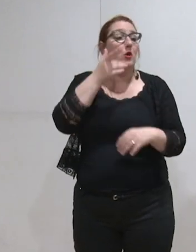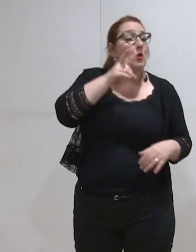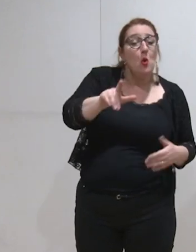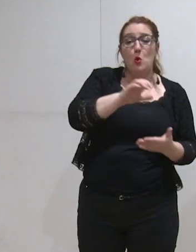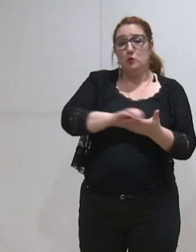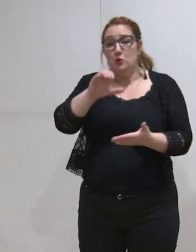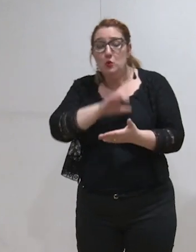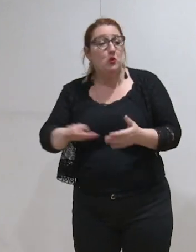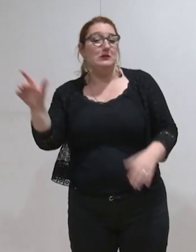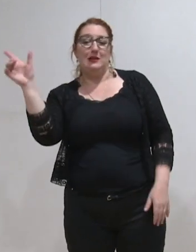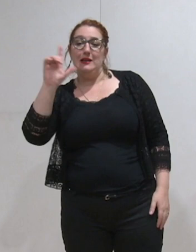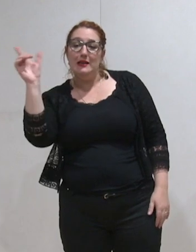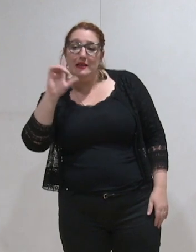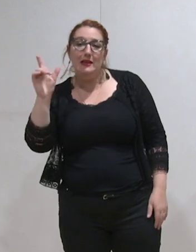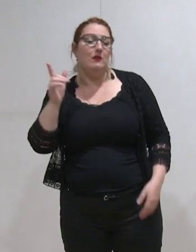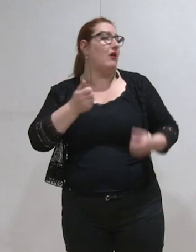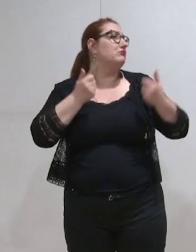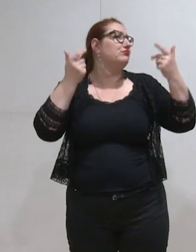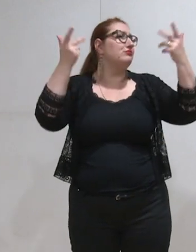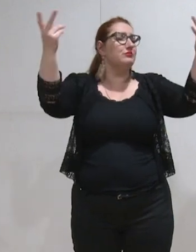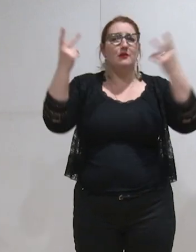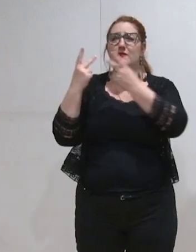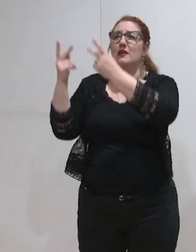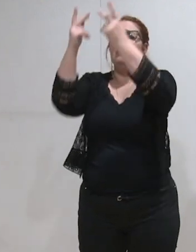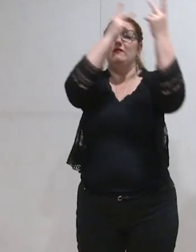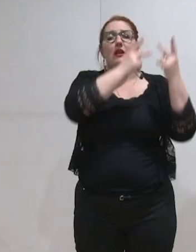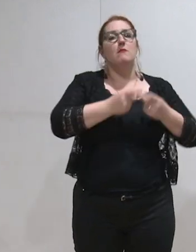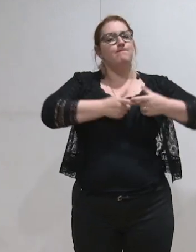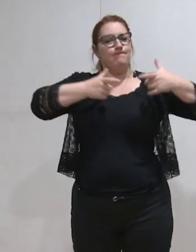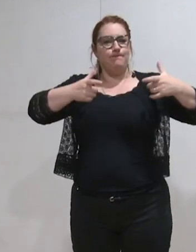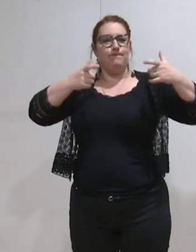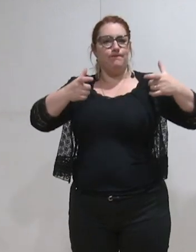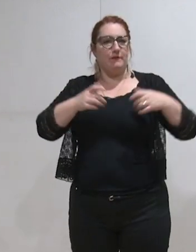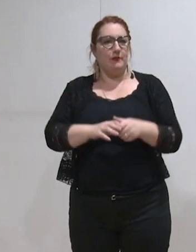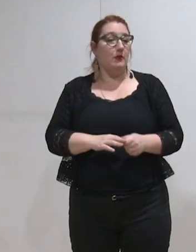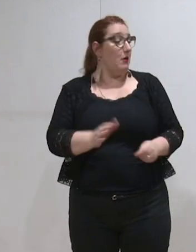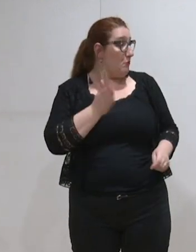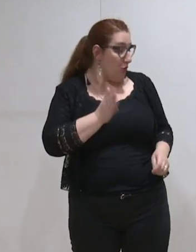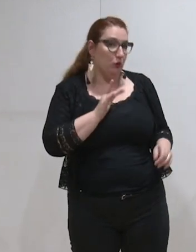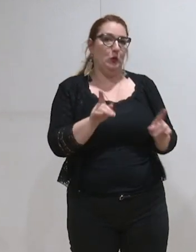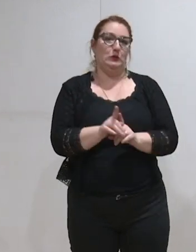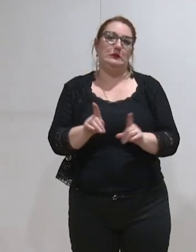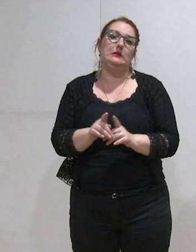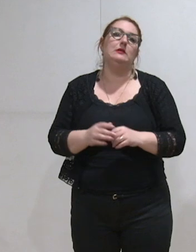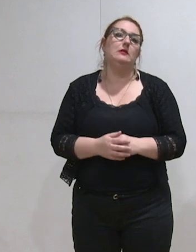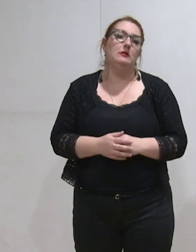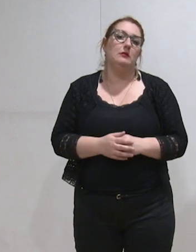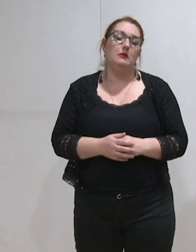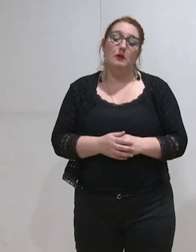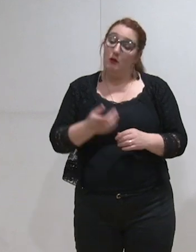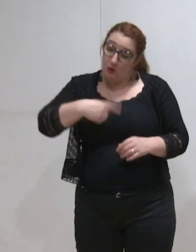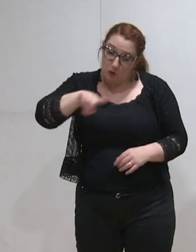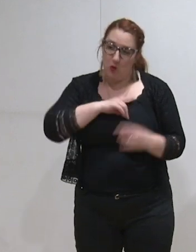la différence de l'immense majorité des grandes villes aujourd'hui de Bordeaux nous avons